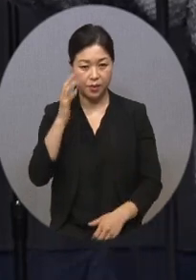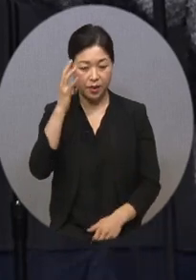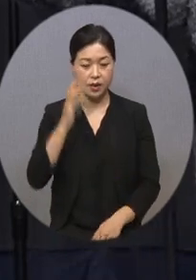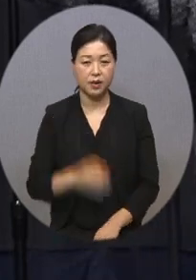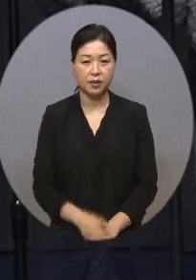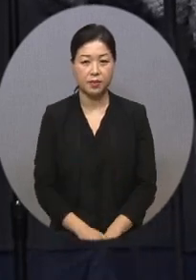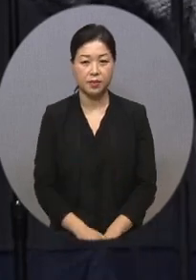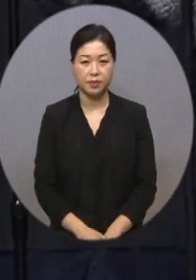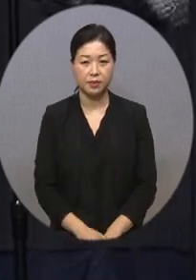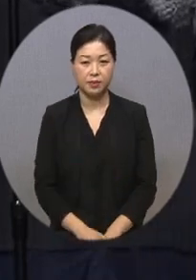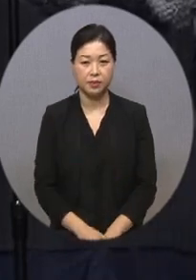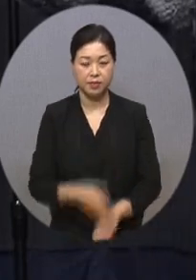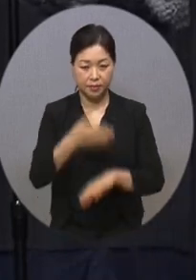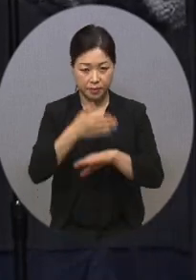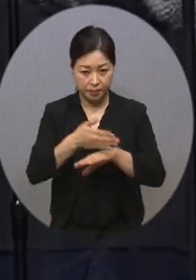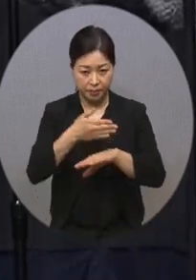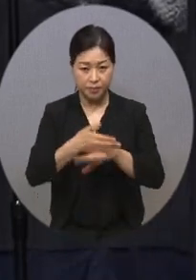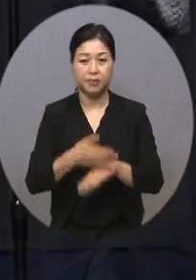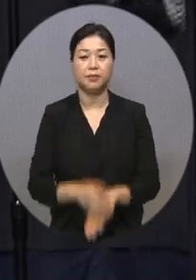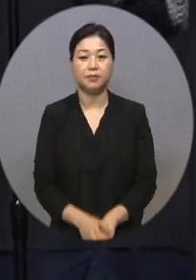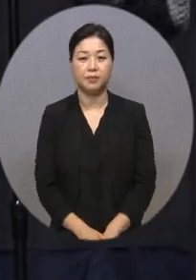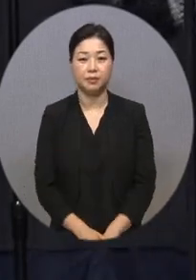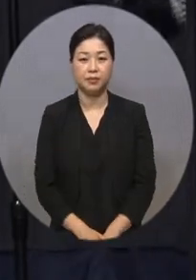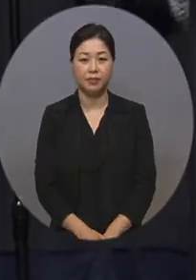영광스럽습니다. 감사합니다.